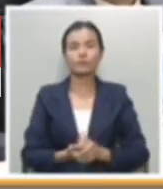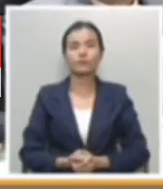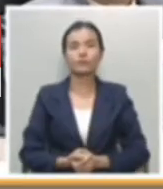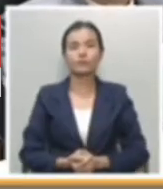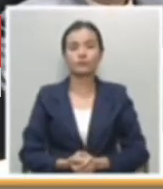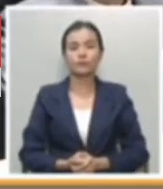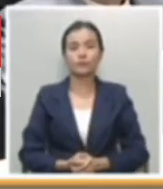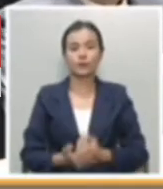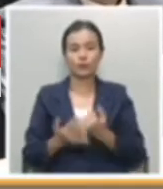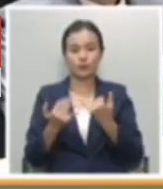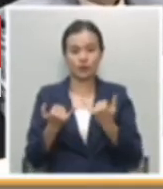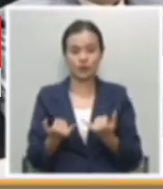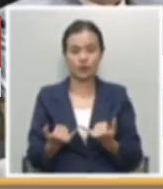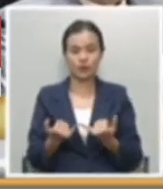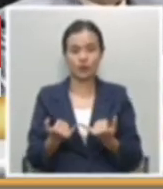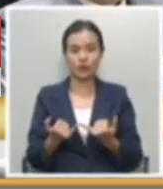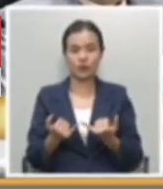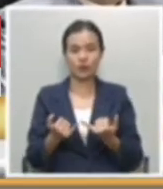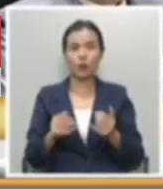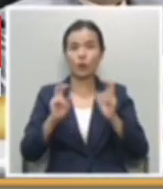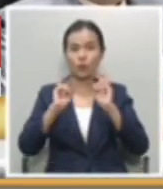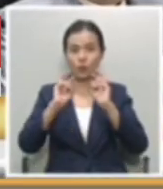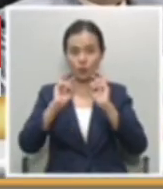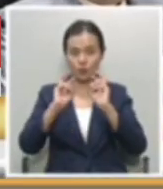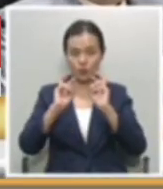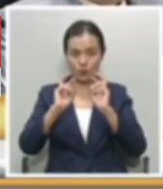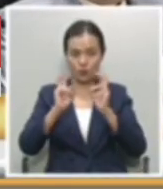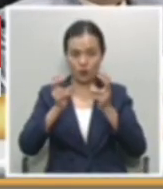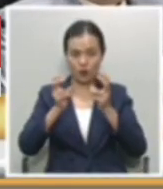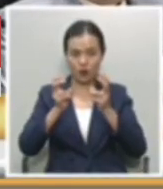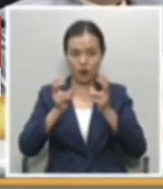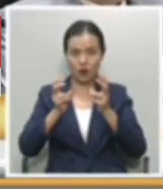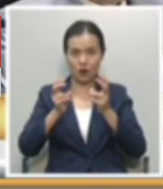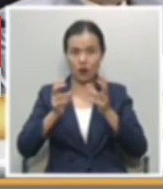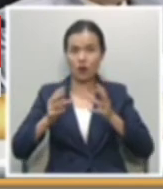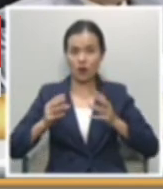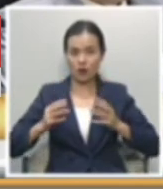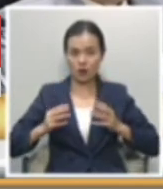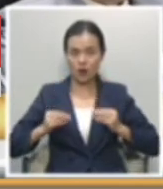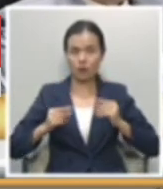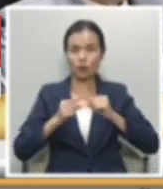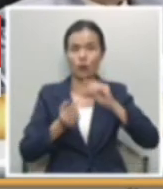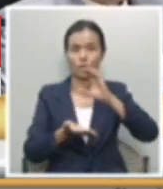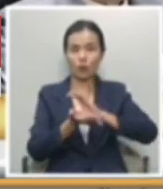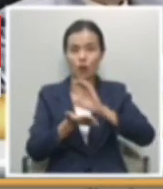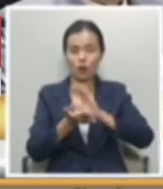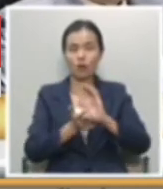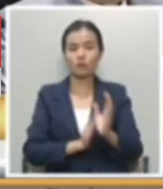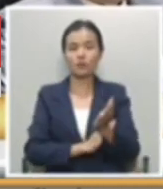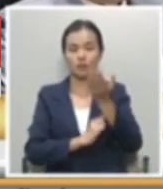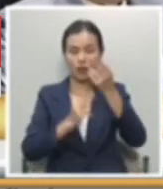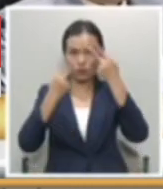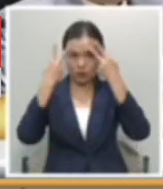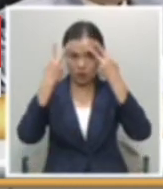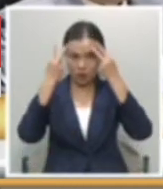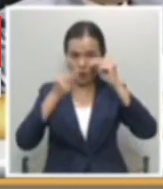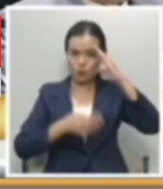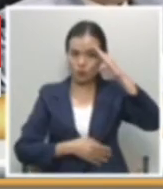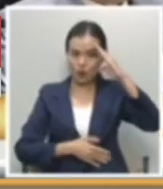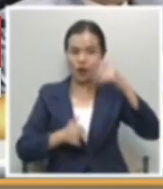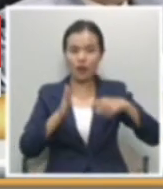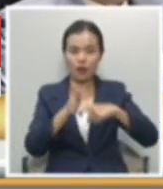วันนี้เป็นวาระรับหลักการเมื่อเช้านี้พระท่านนายกรัฐมนตรีนะครับได้แถลงหลักการและเหตุ